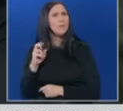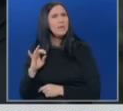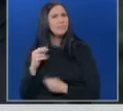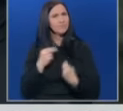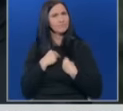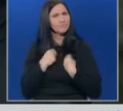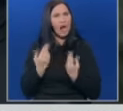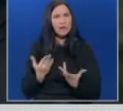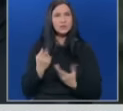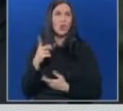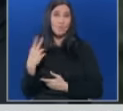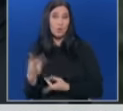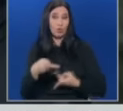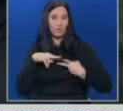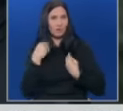си? Той ека добре.